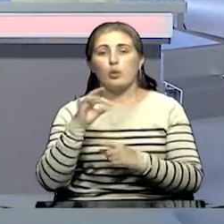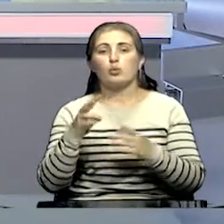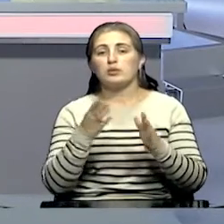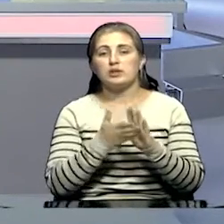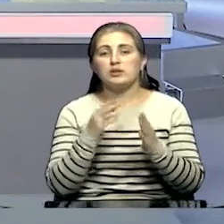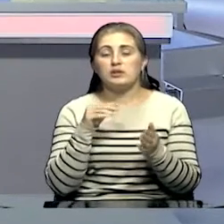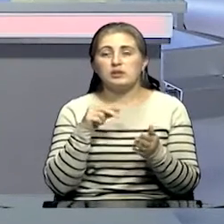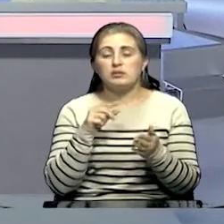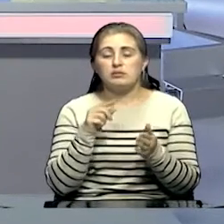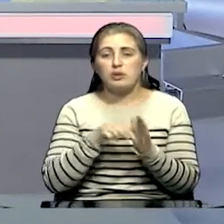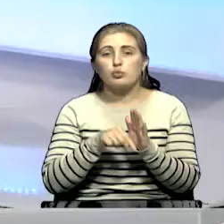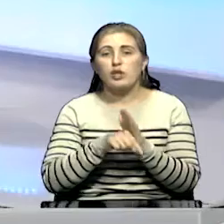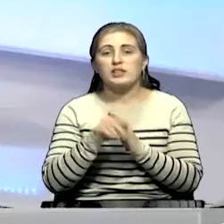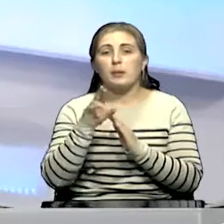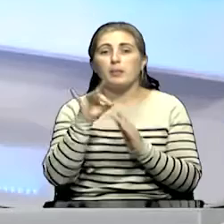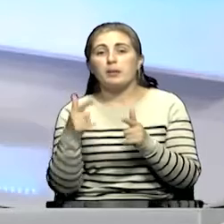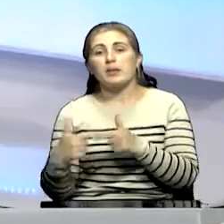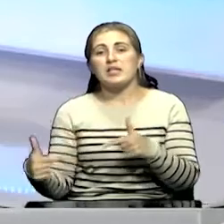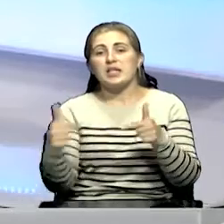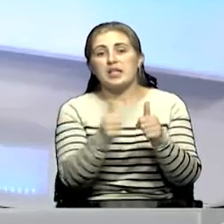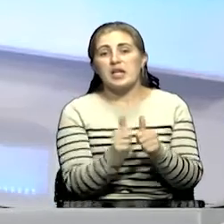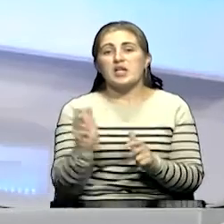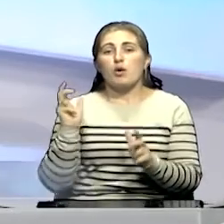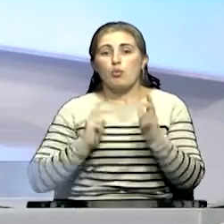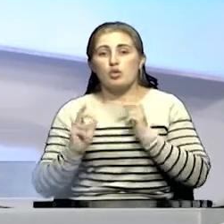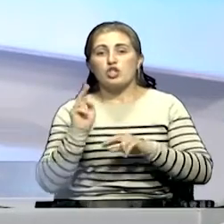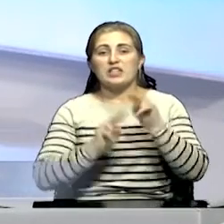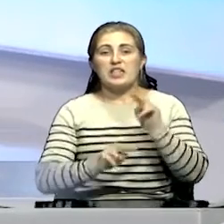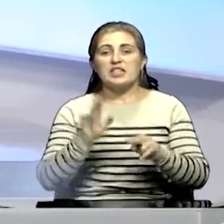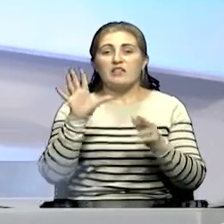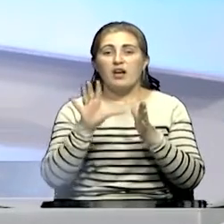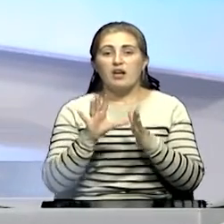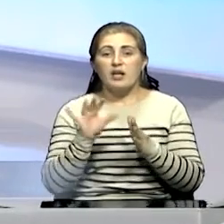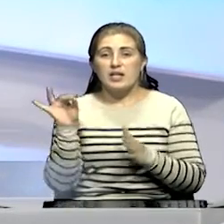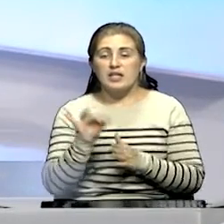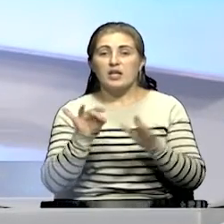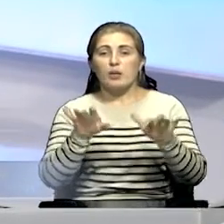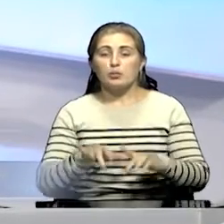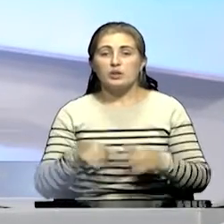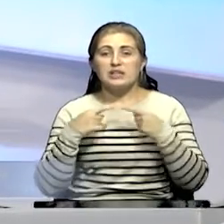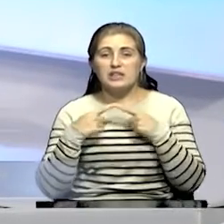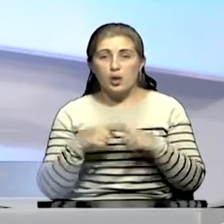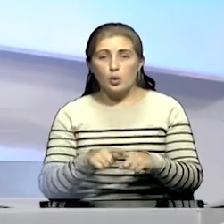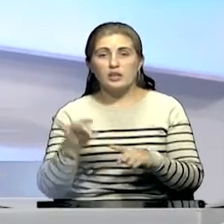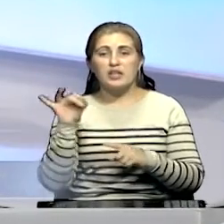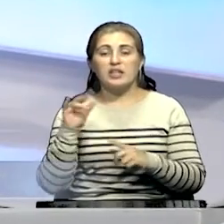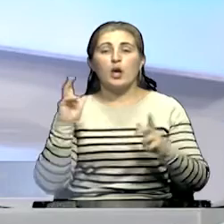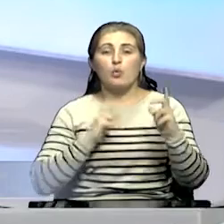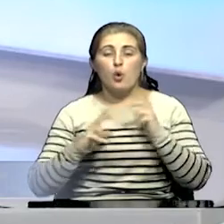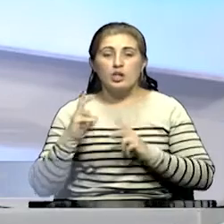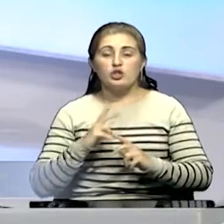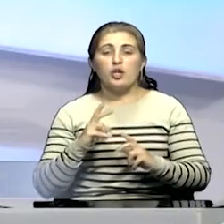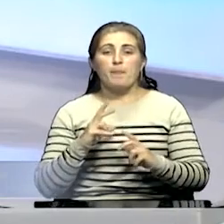присоединении колледжа строительство электро и компьютерные технологии и колледжа